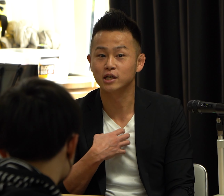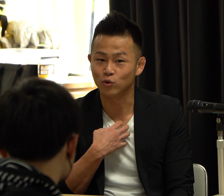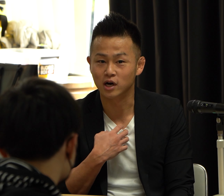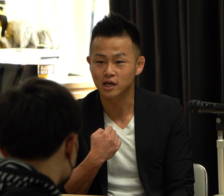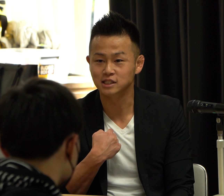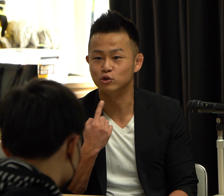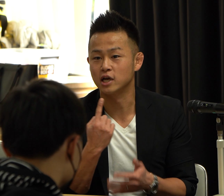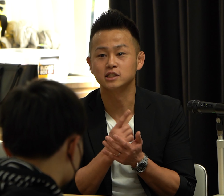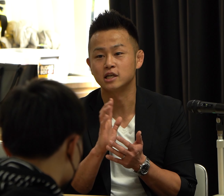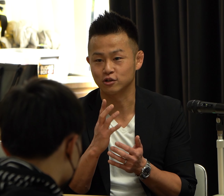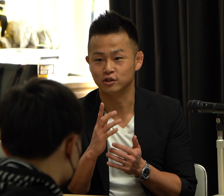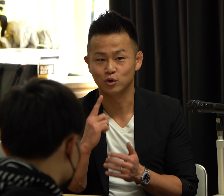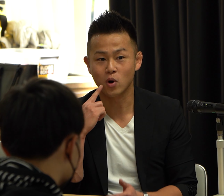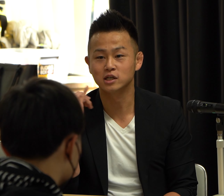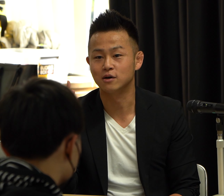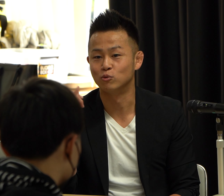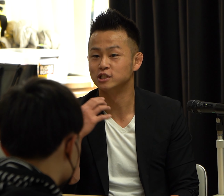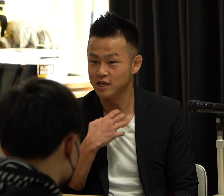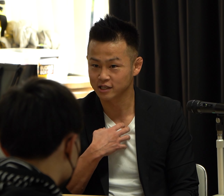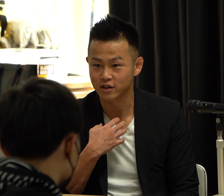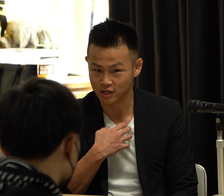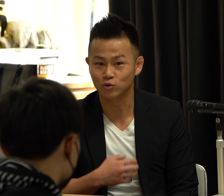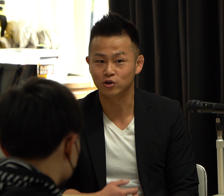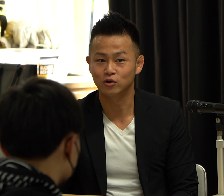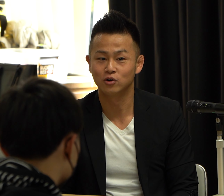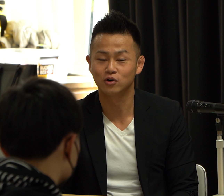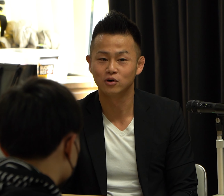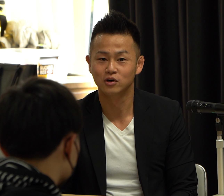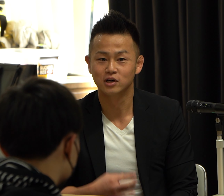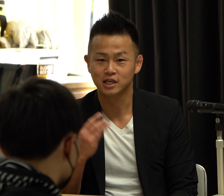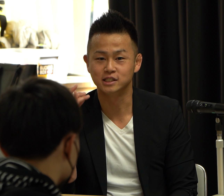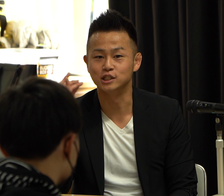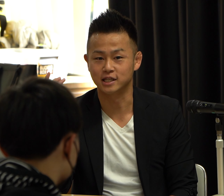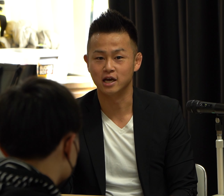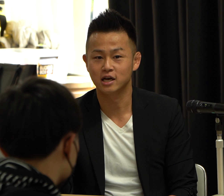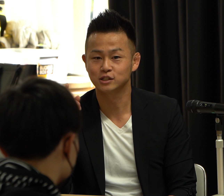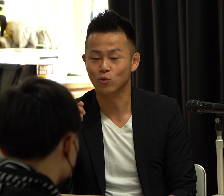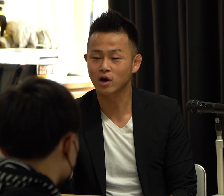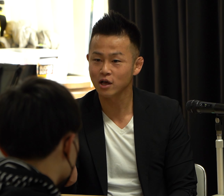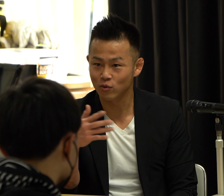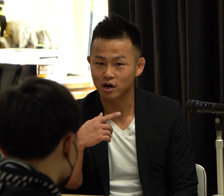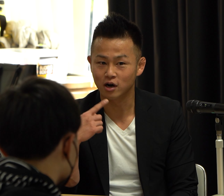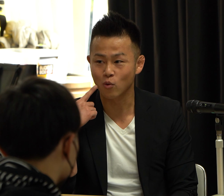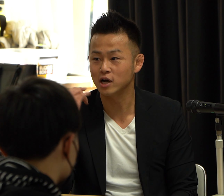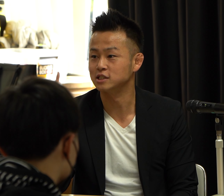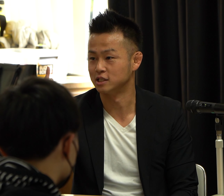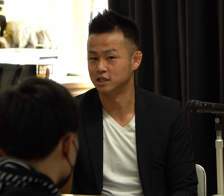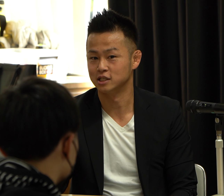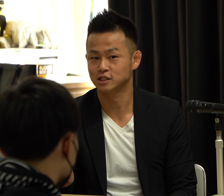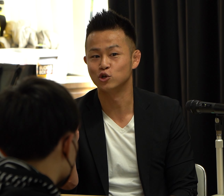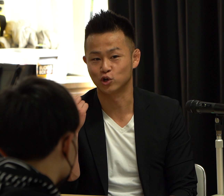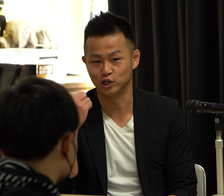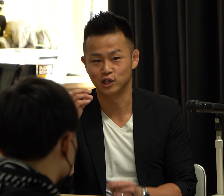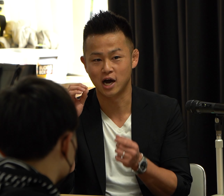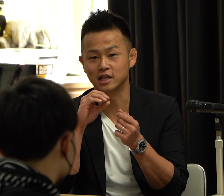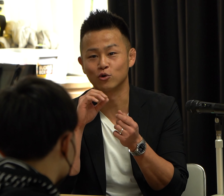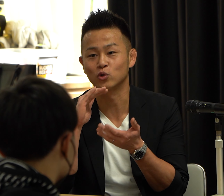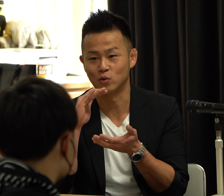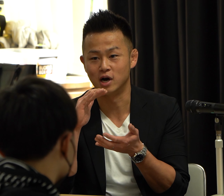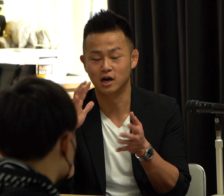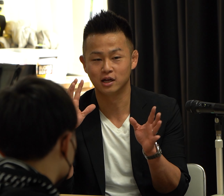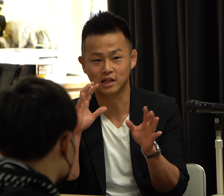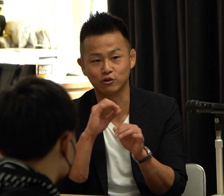辛いのは自分だけじゃなくて、お母さんも辛いんだなと気づいて、そこからはお母さんに強く当